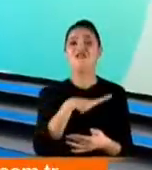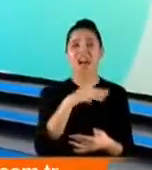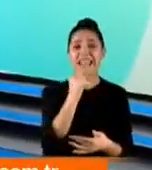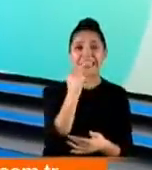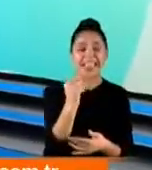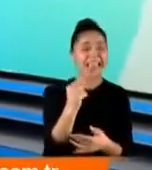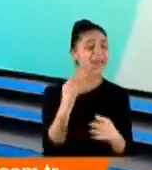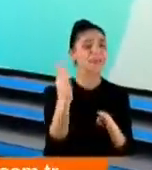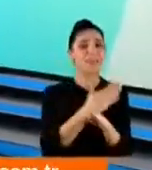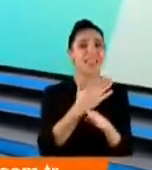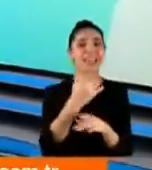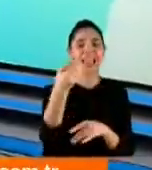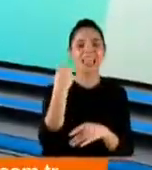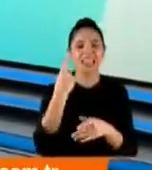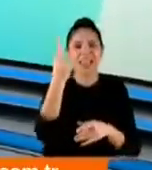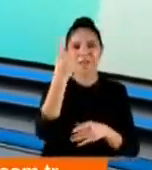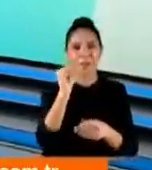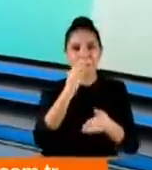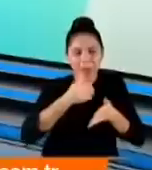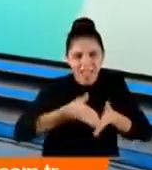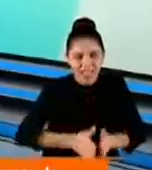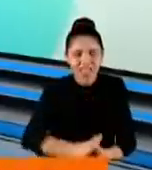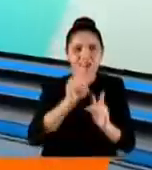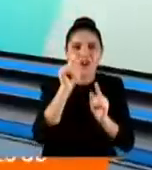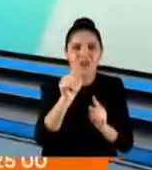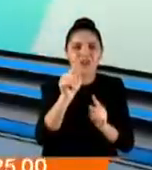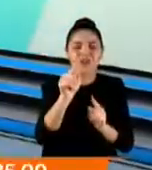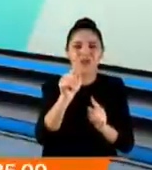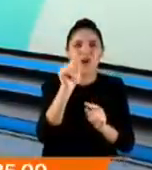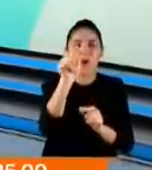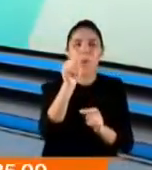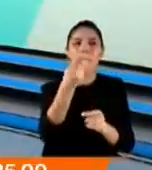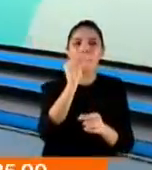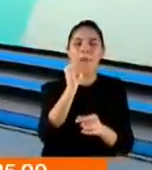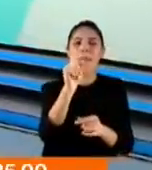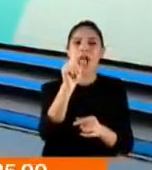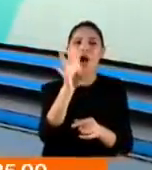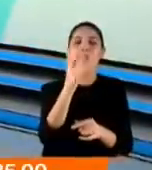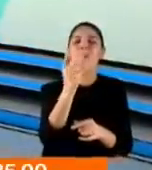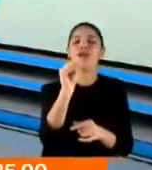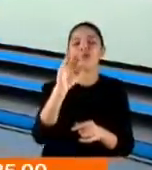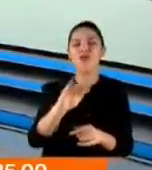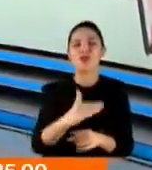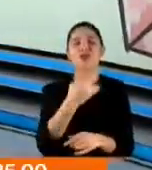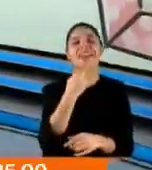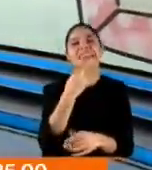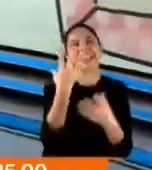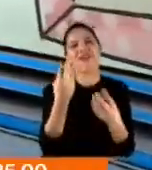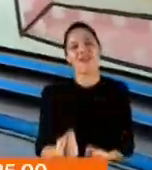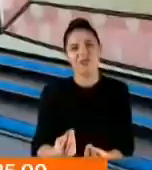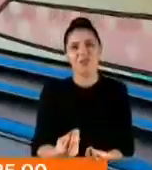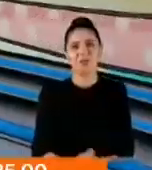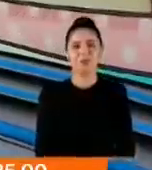çünkü geçen gün çiftin yeni bir çocukları daha dünyaya geldi. O da orada. Bu kez kız. 15. çocukları bir kız